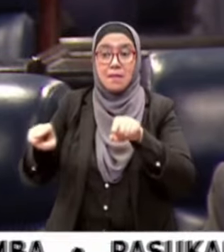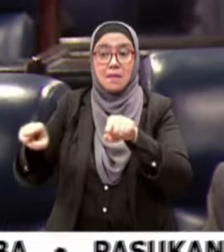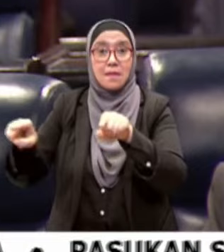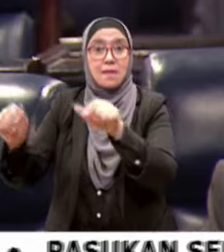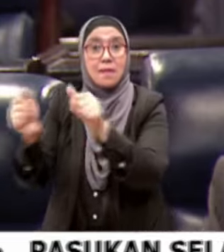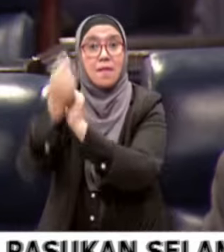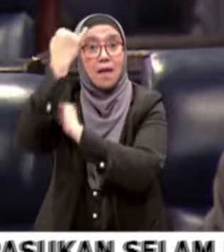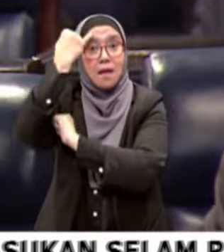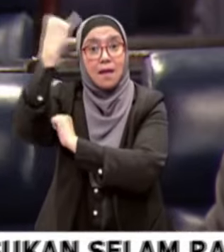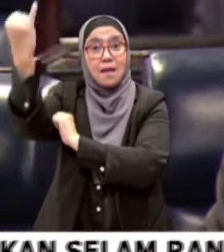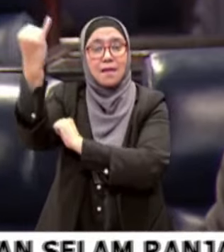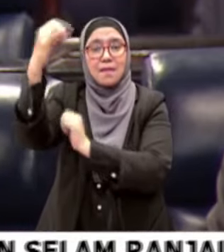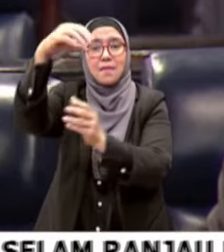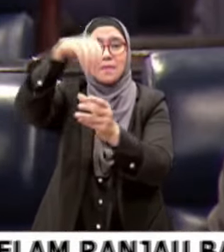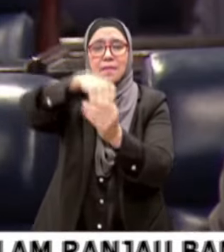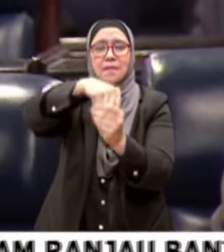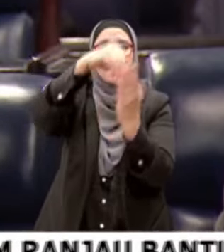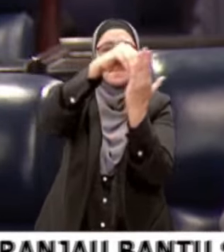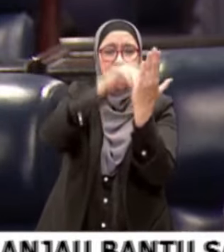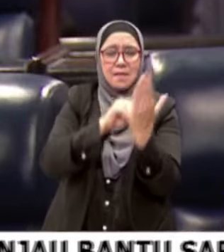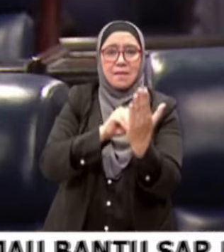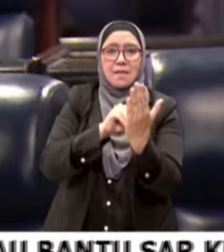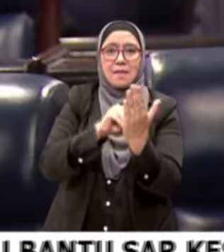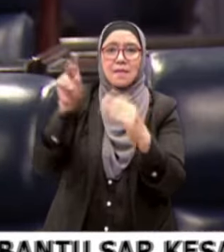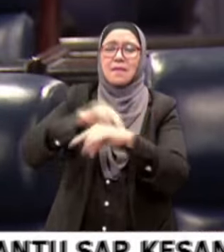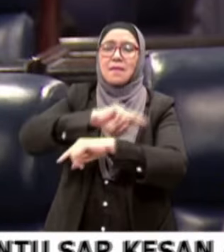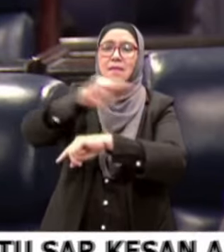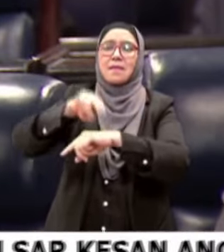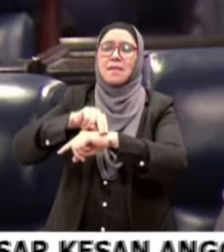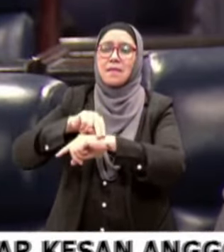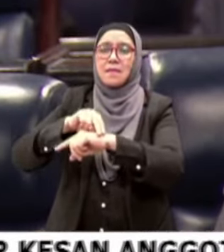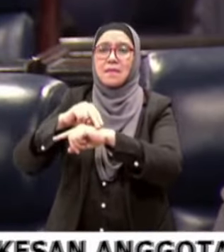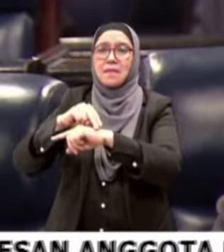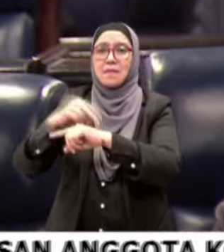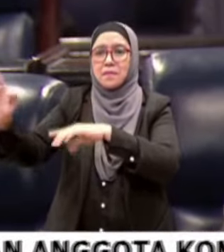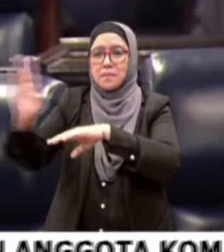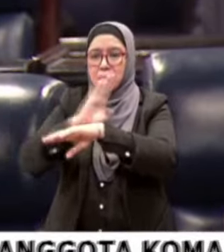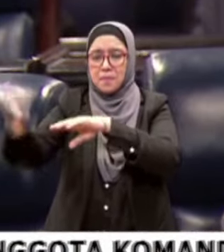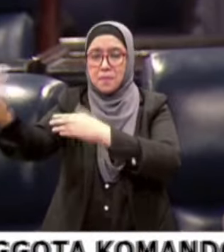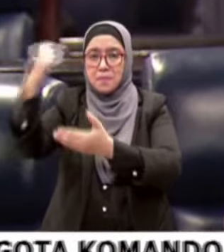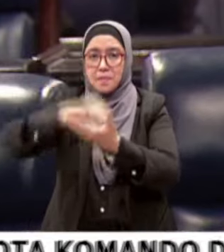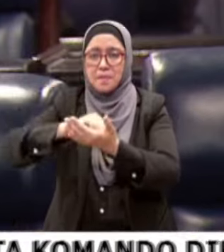yang dikandung dalam National investment respiration dan juga